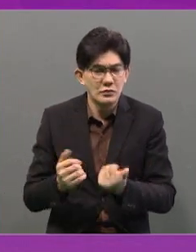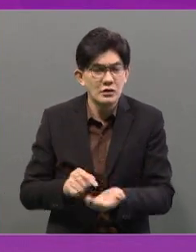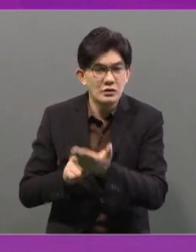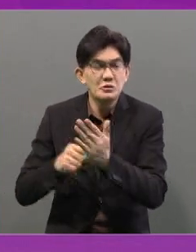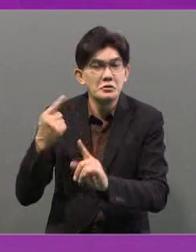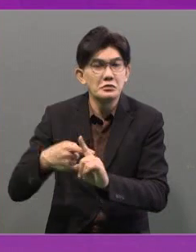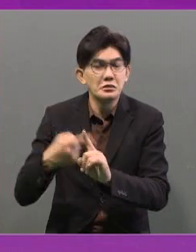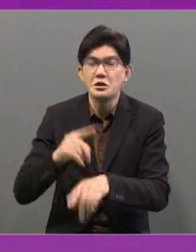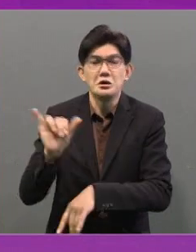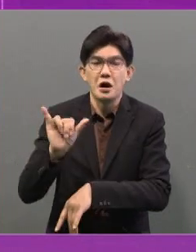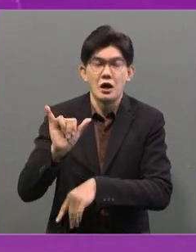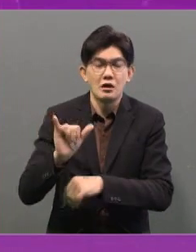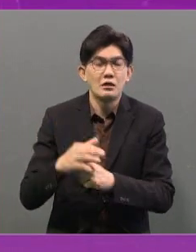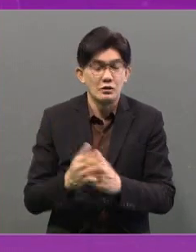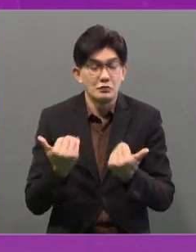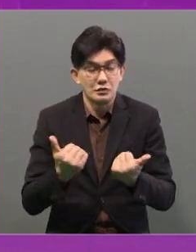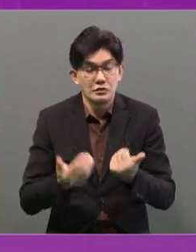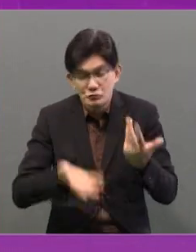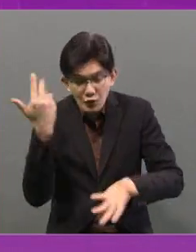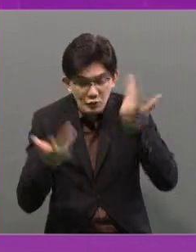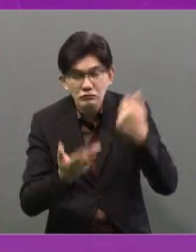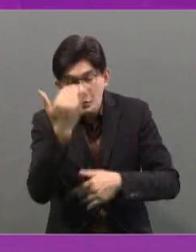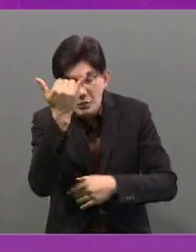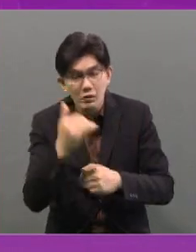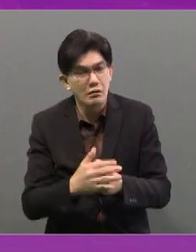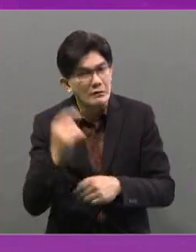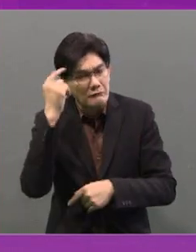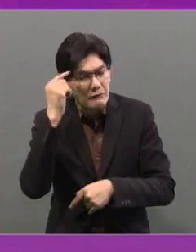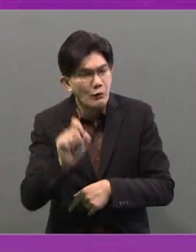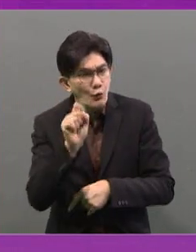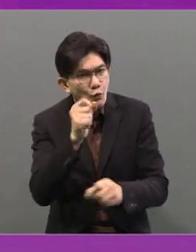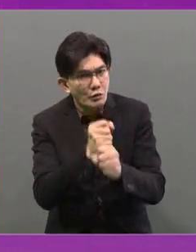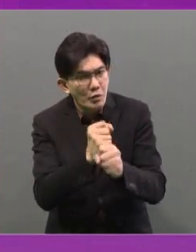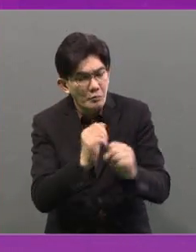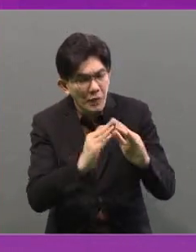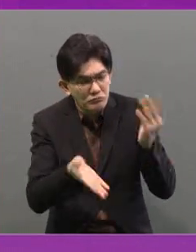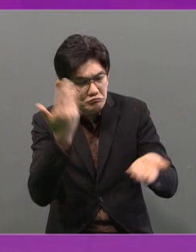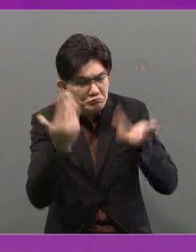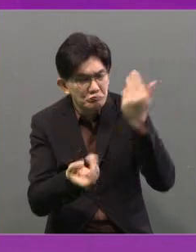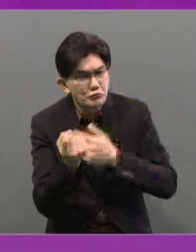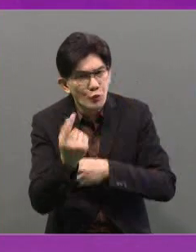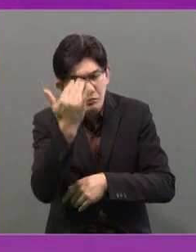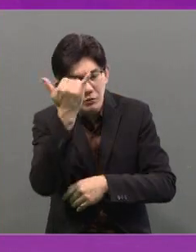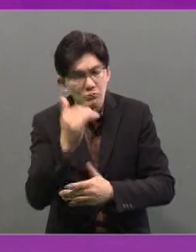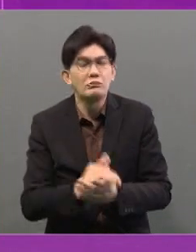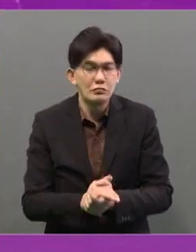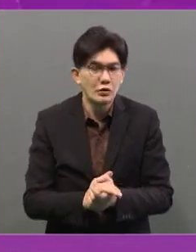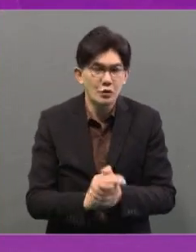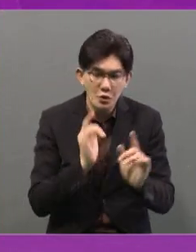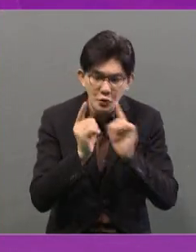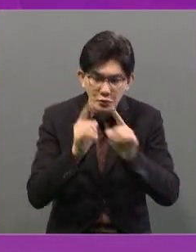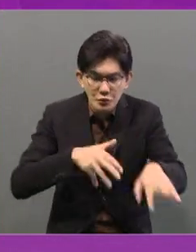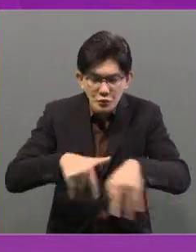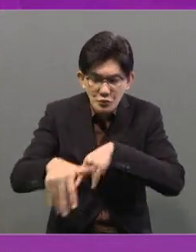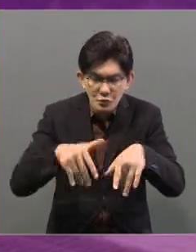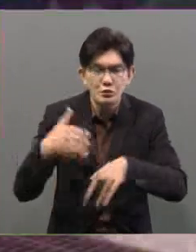ยแต่กลับมารื้อถอนซะแล้วนะครับแล้วก็ตั้งคำถามว่าทำไมถึงต้องเร่งรีบรื้อถอนขนาดนี้ไปพูดคุยกับกลุ่มชาวบ้